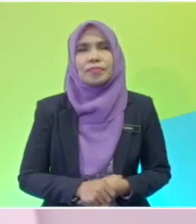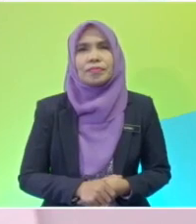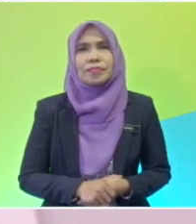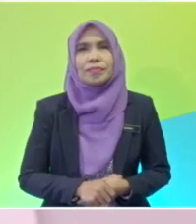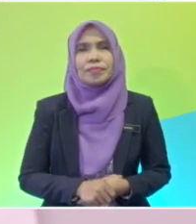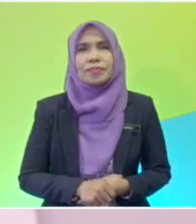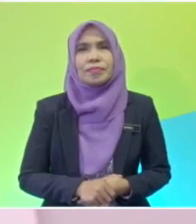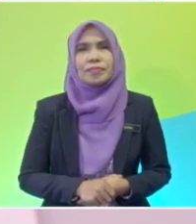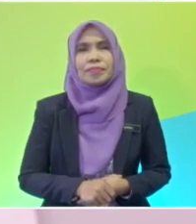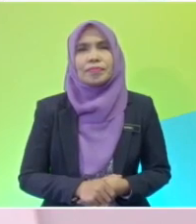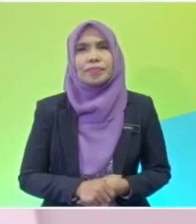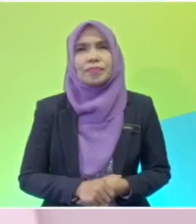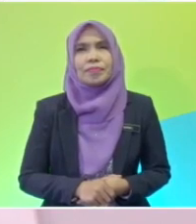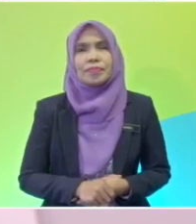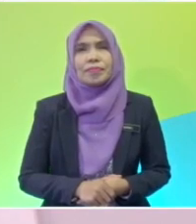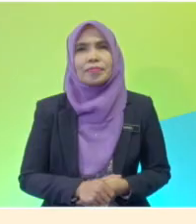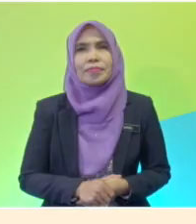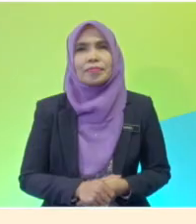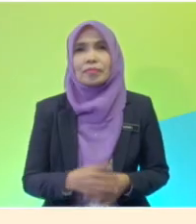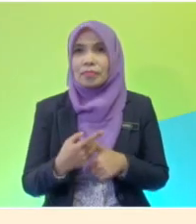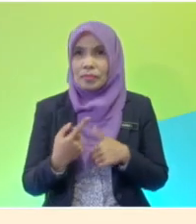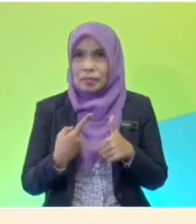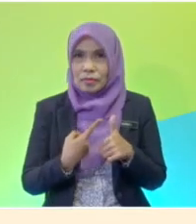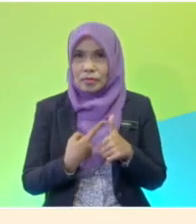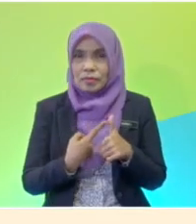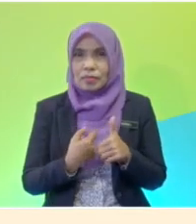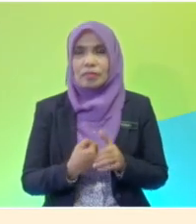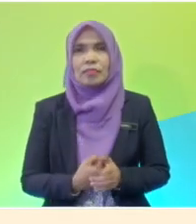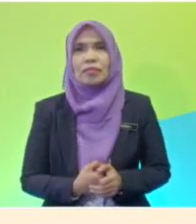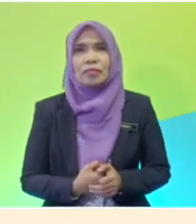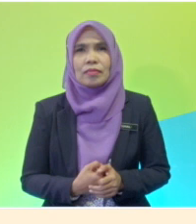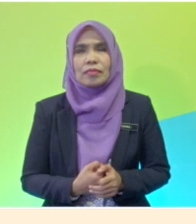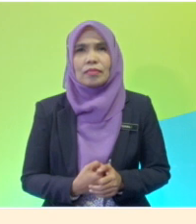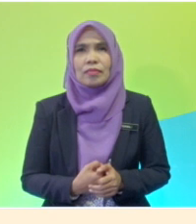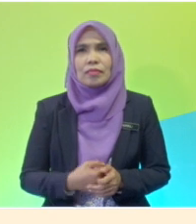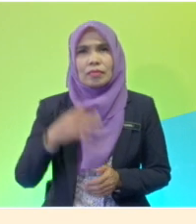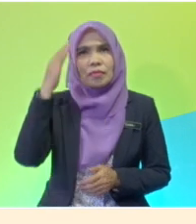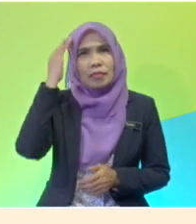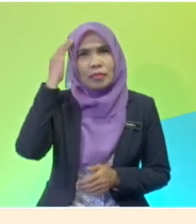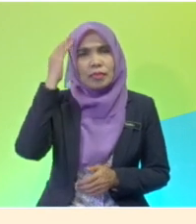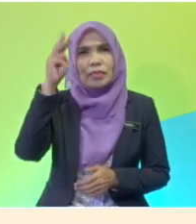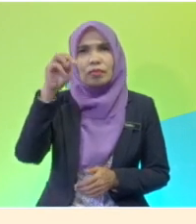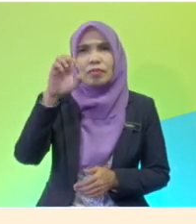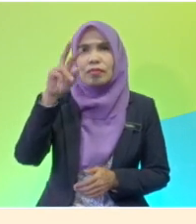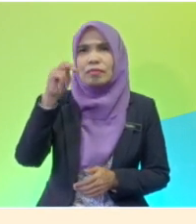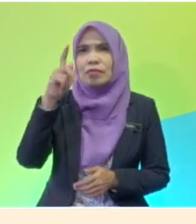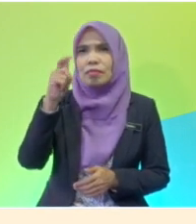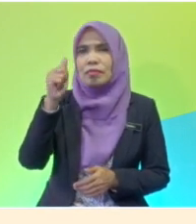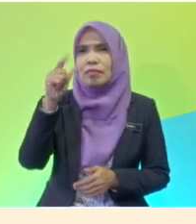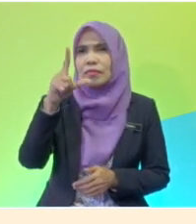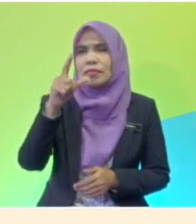kepada kehidupan sehari-hari gitu oke kesan yang pertama kita tengok adalah kesan kepada mentel Oke menyebabkan pikiran selalu